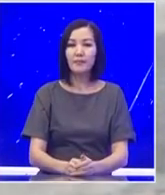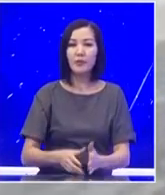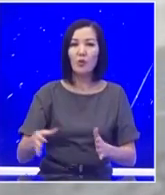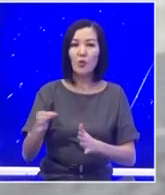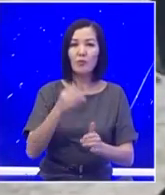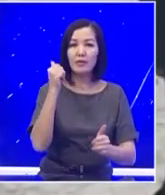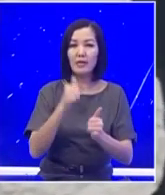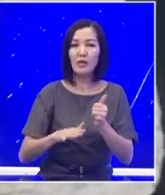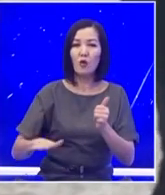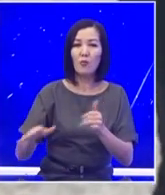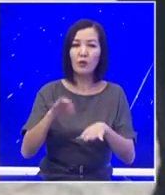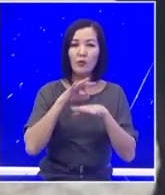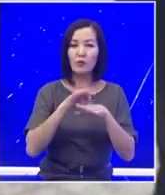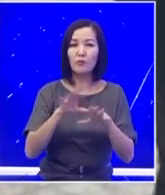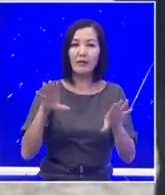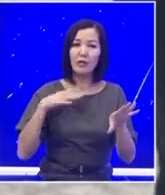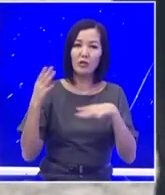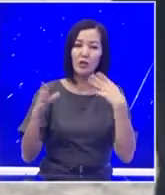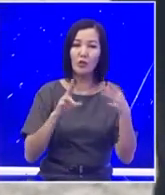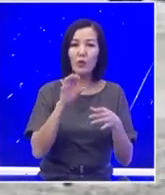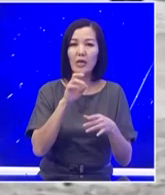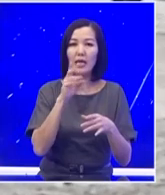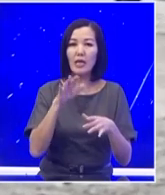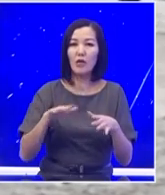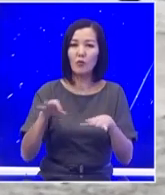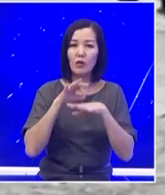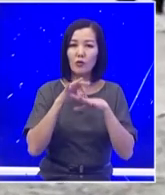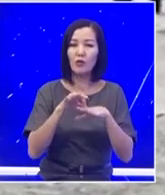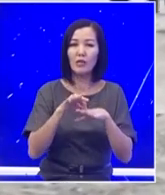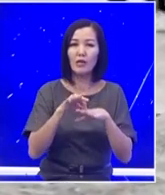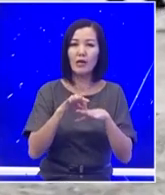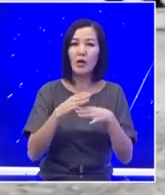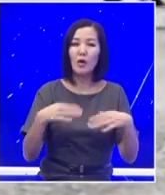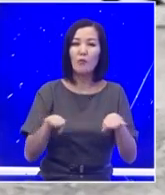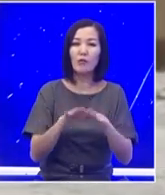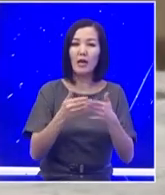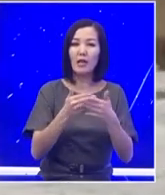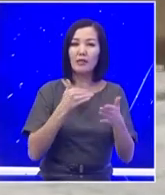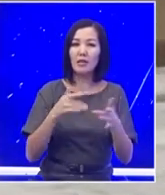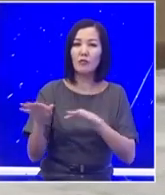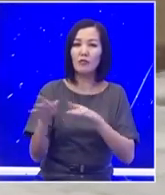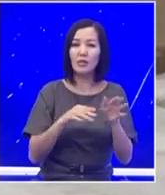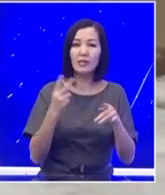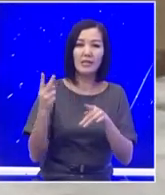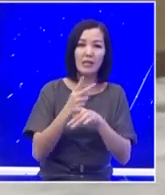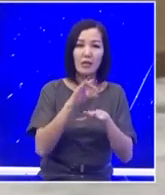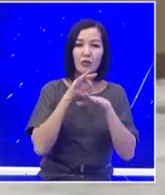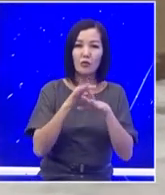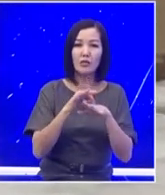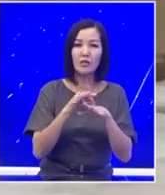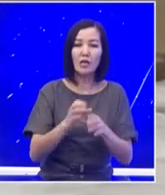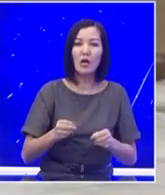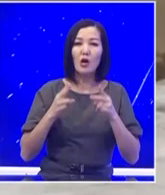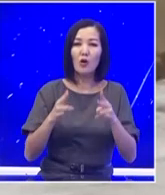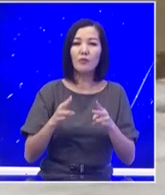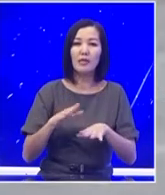Облыстың әр аумағында өтіп жатқан жаттығу Кеген ауданында да ұйымдастырылды. Сала мамандары мұндай алдын алу шарасын осымен екі мәрте өткізген.